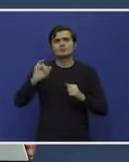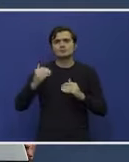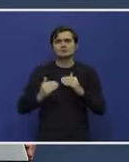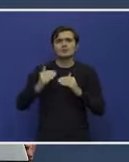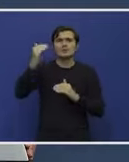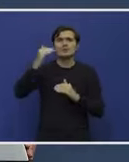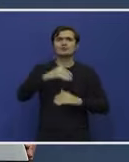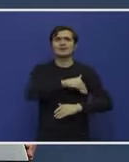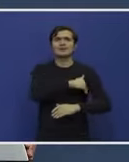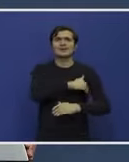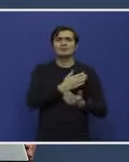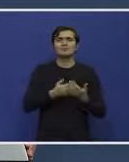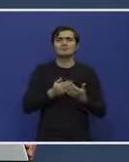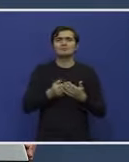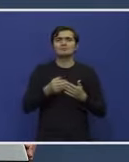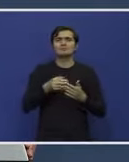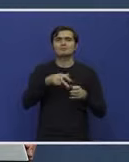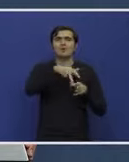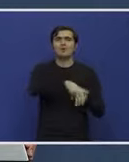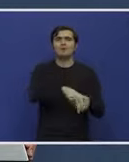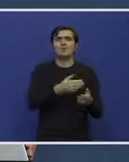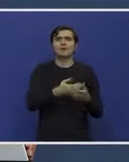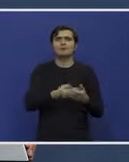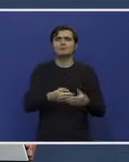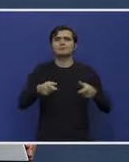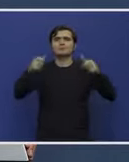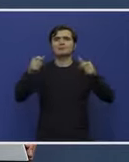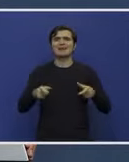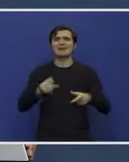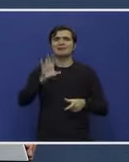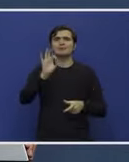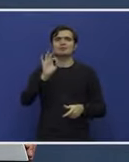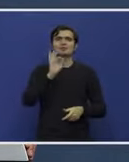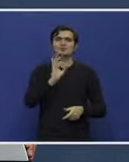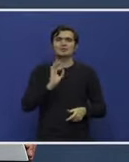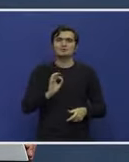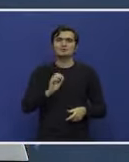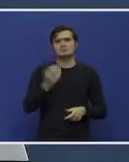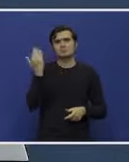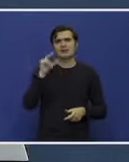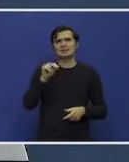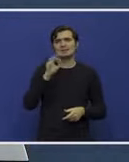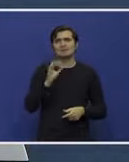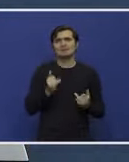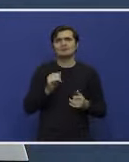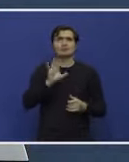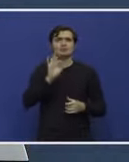gradului de ocupare a sălilor, de exemplu, cu 50% de la 30%,